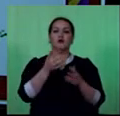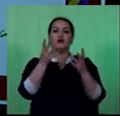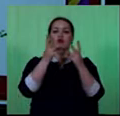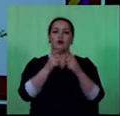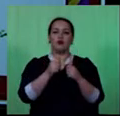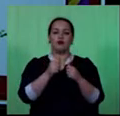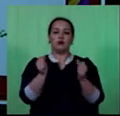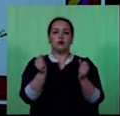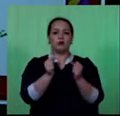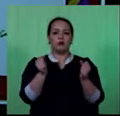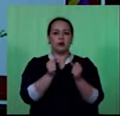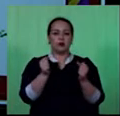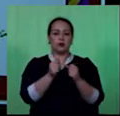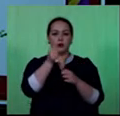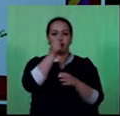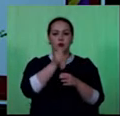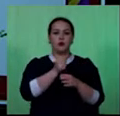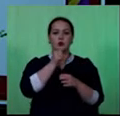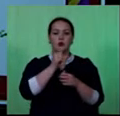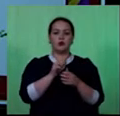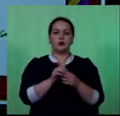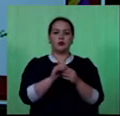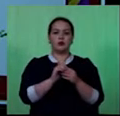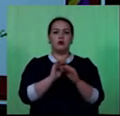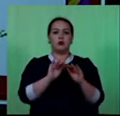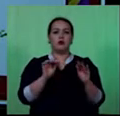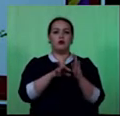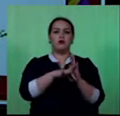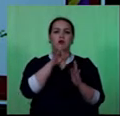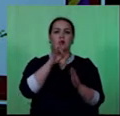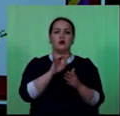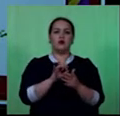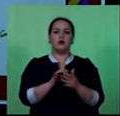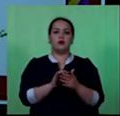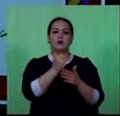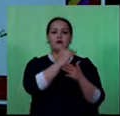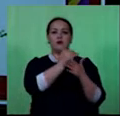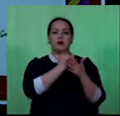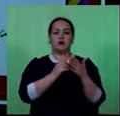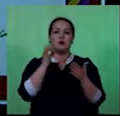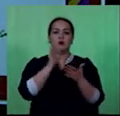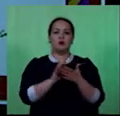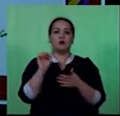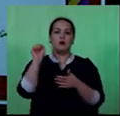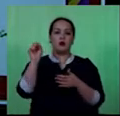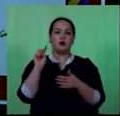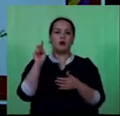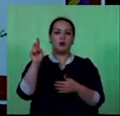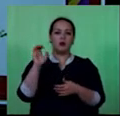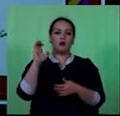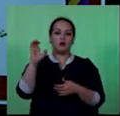зимними месяцами ребята выбираем варианты ответов a b c